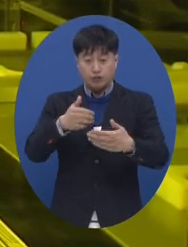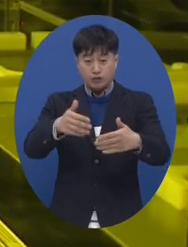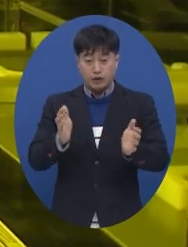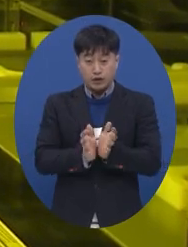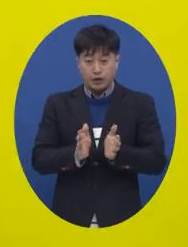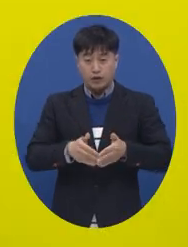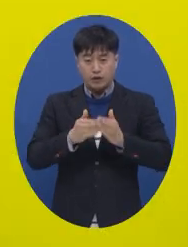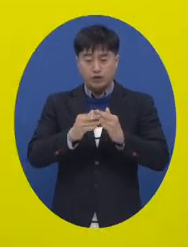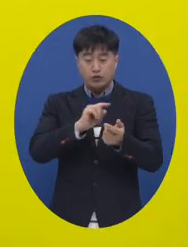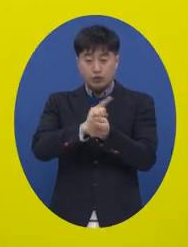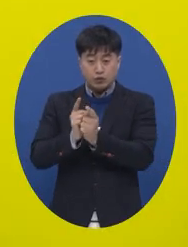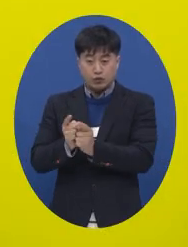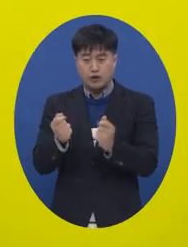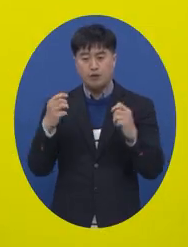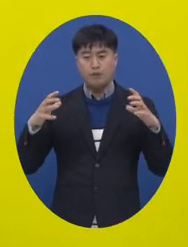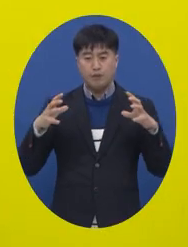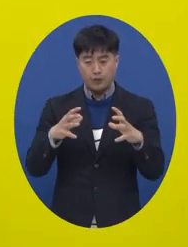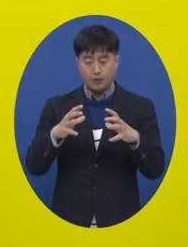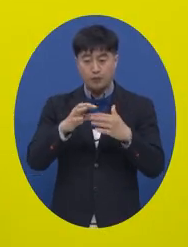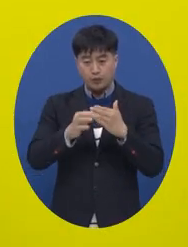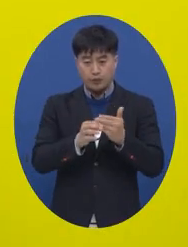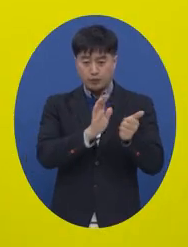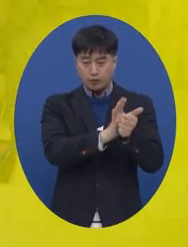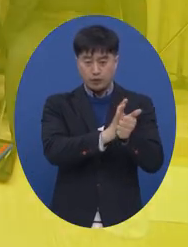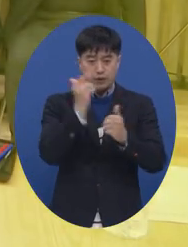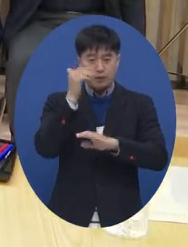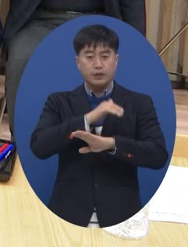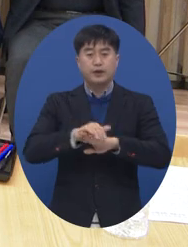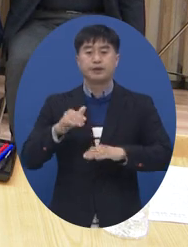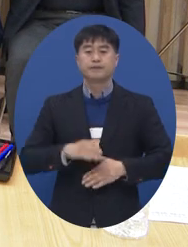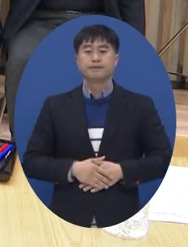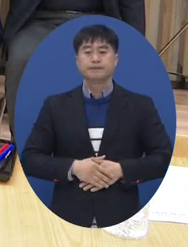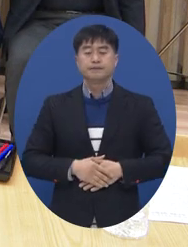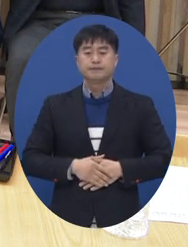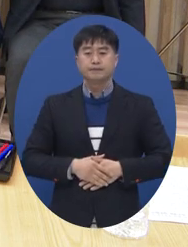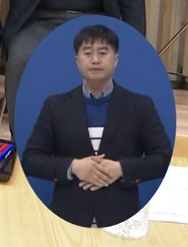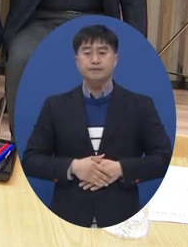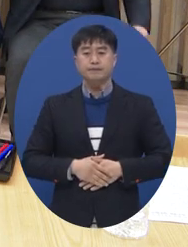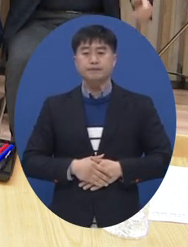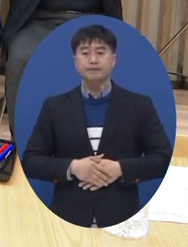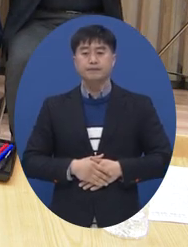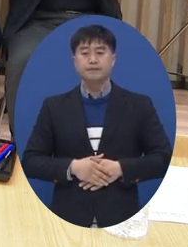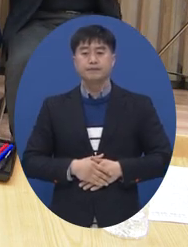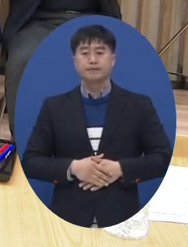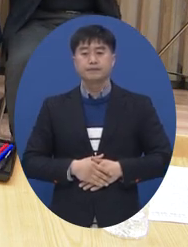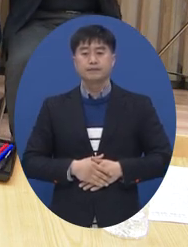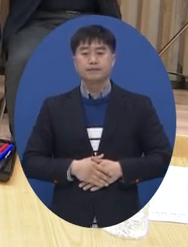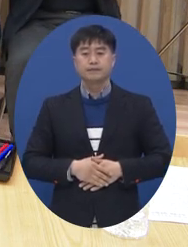상호 협력 프로그램 등을 지원하겠다는 방침입니다. 경기 GTV 한선지입니다.